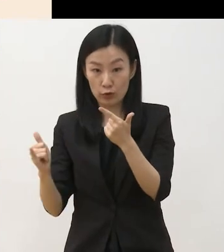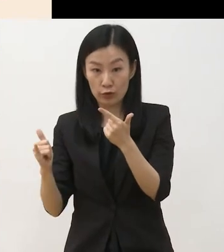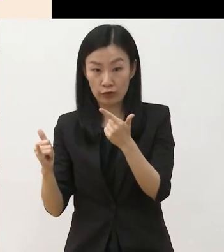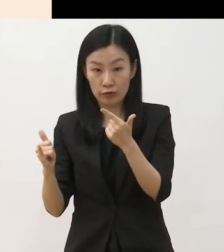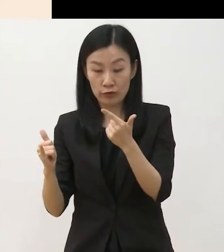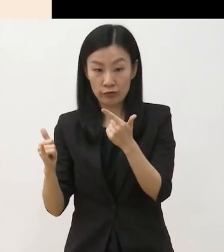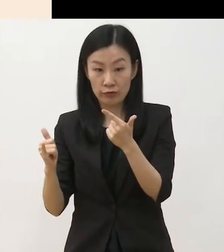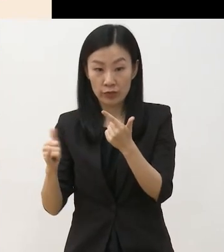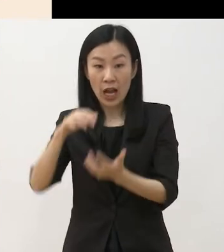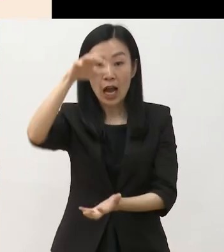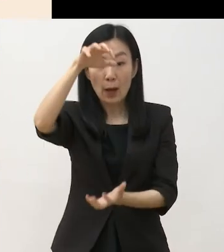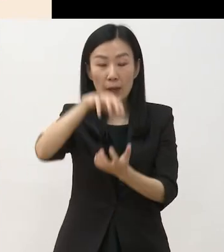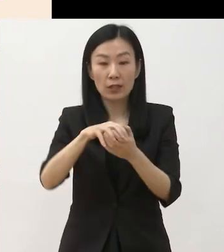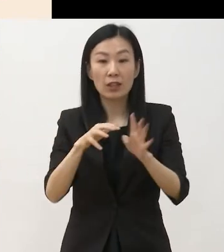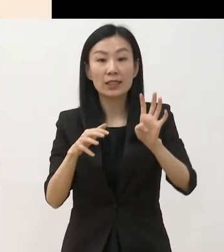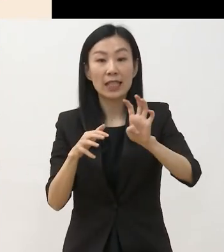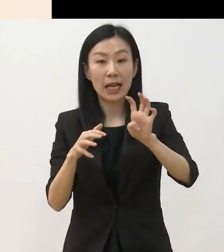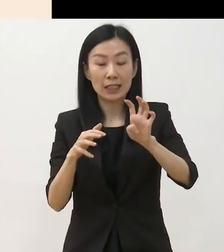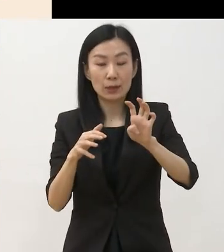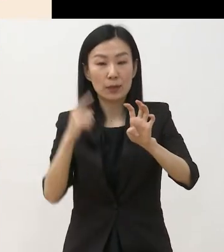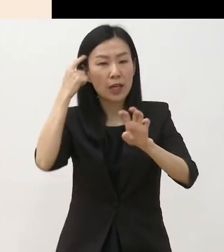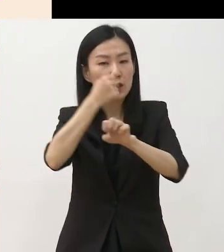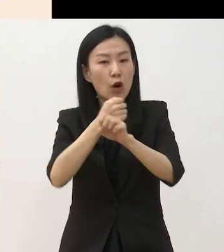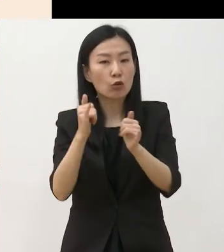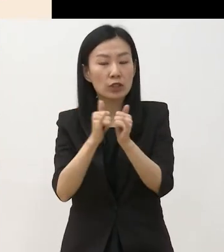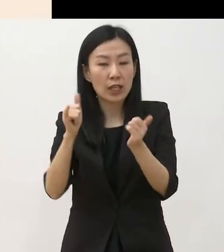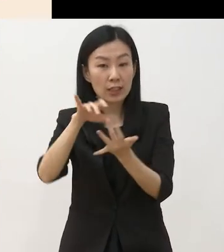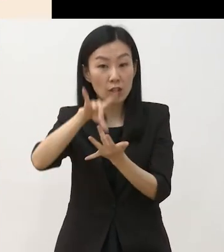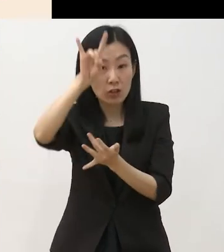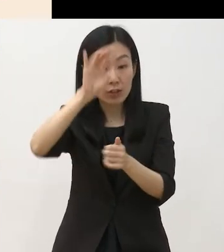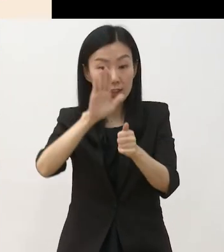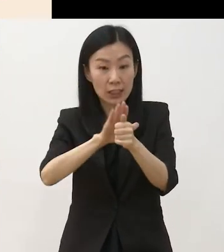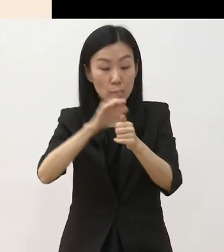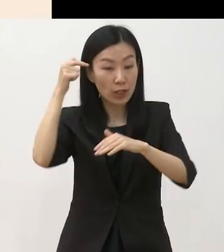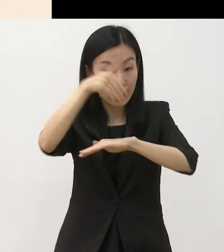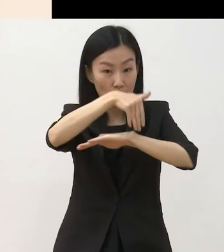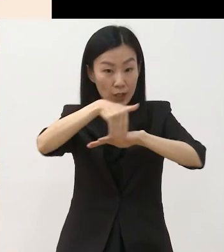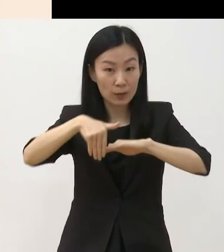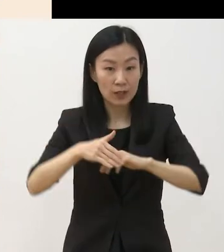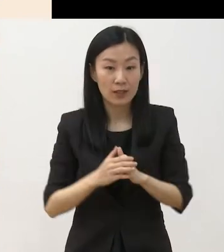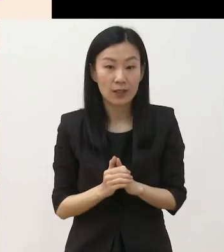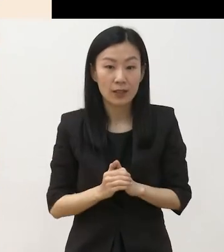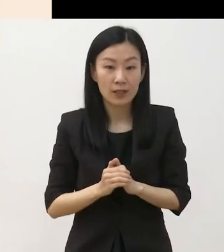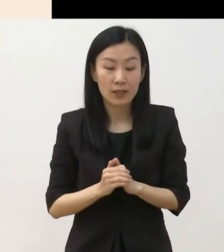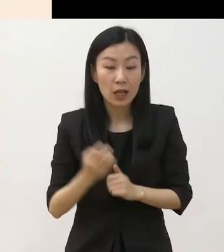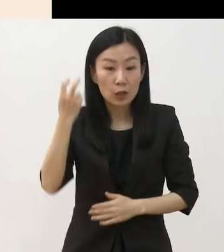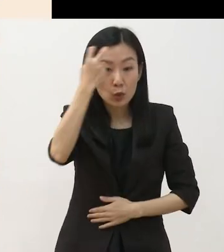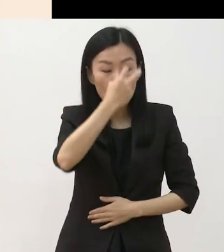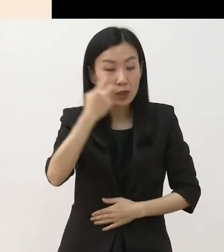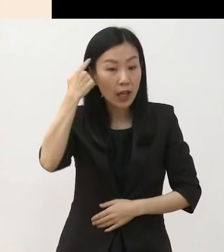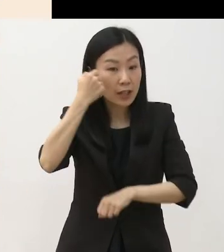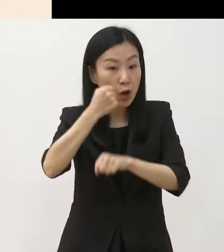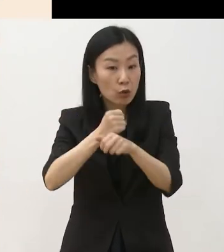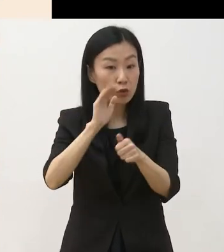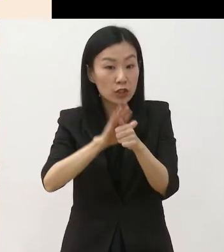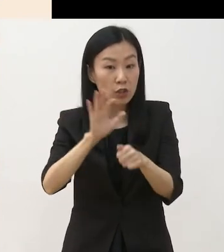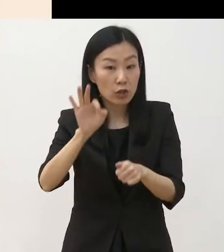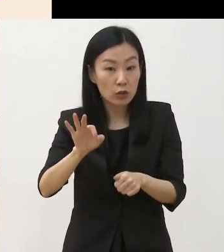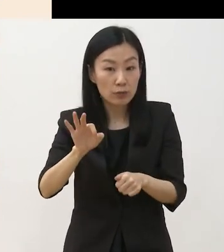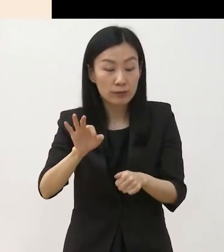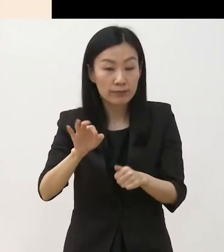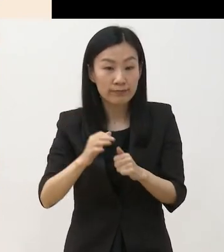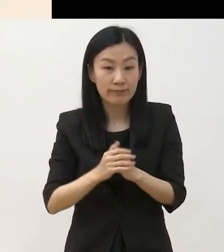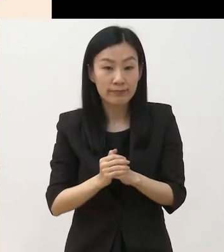그래서 도합 40여 분 정도의 연구생을 선발해서 지원할 예정입니다. 조사 연구 지원금은 전 분야가